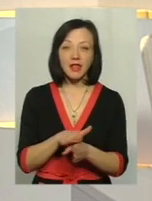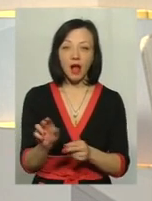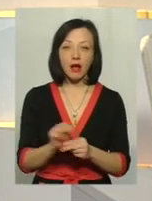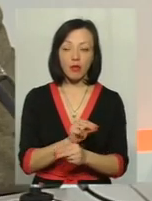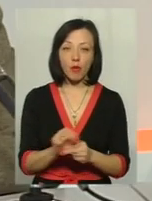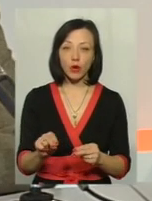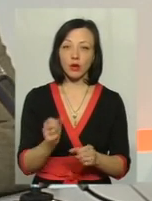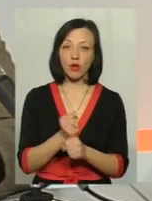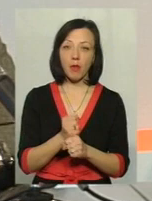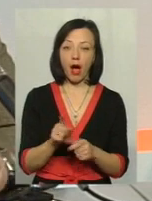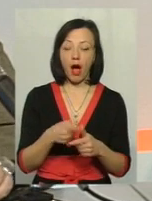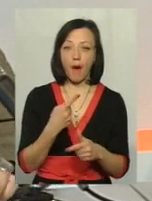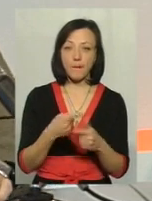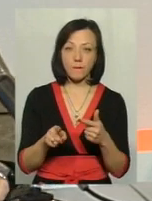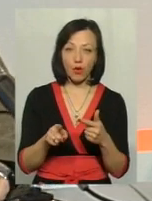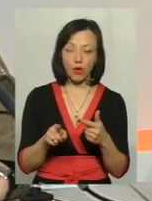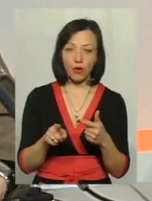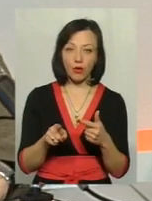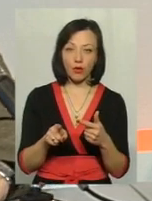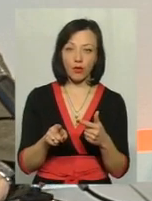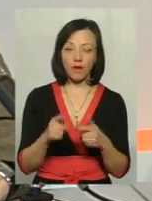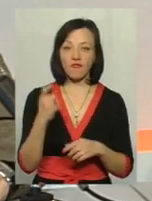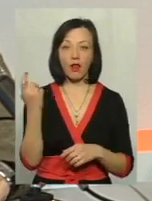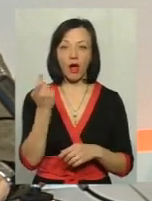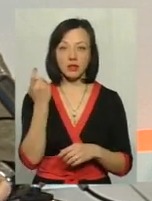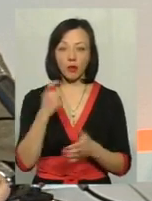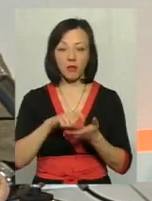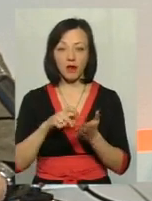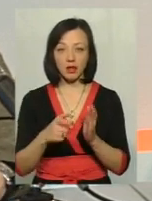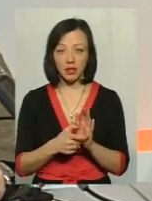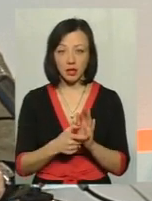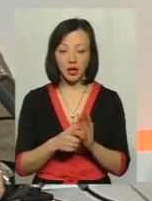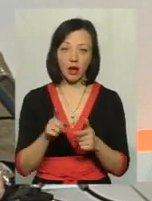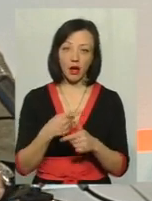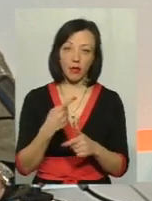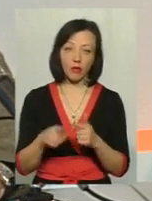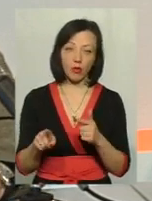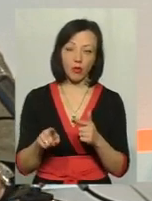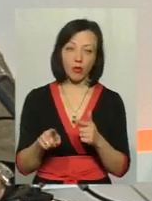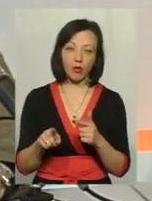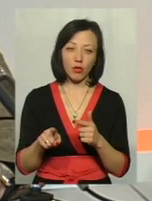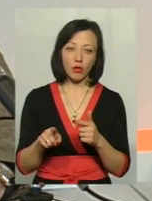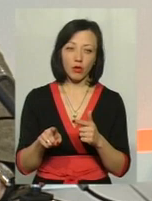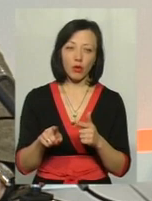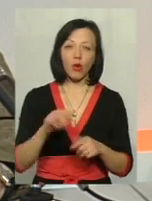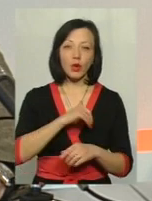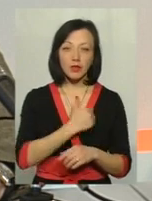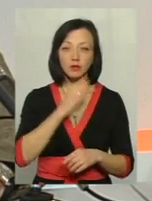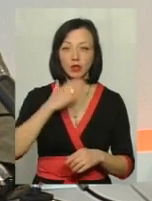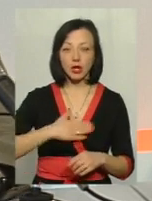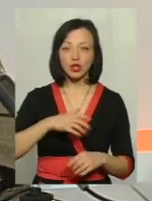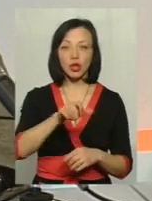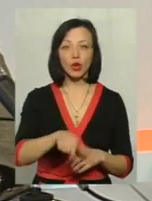здійснюється або балансоутримувачем, або власником квартири. Хочу, дуже би хотілося, щоб наші